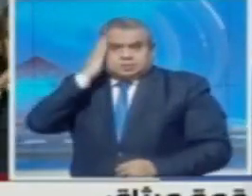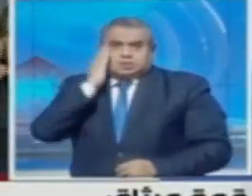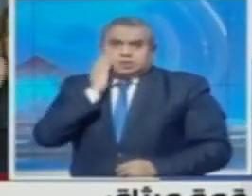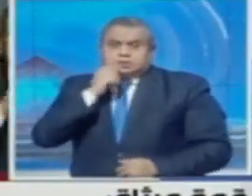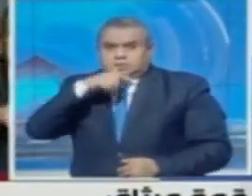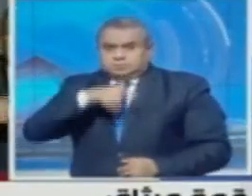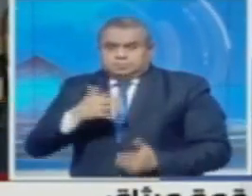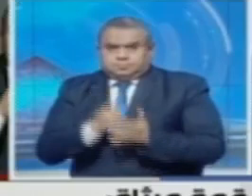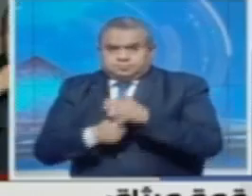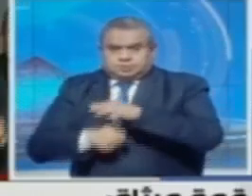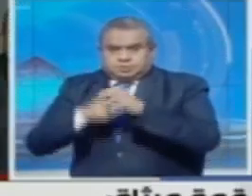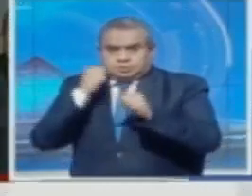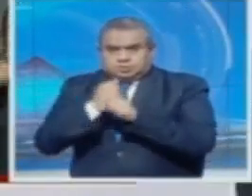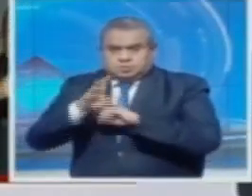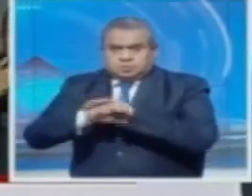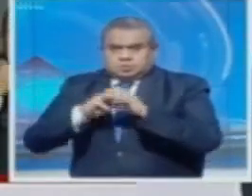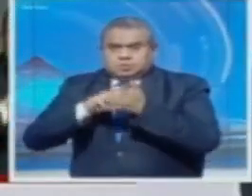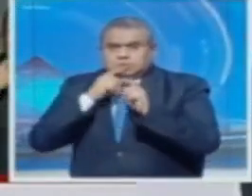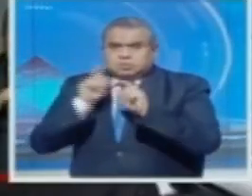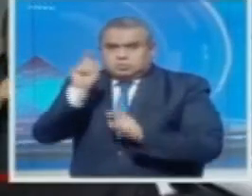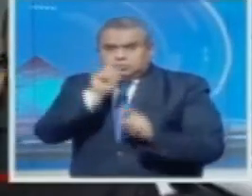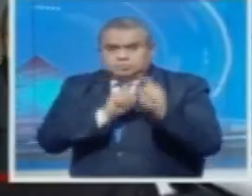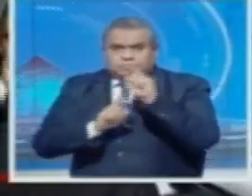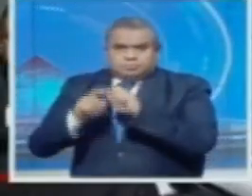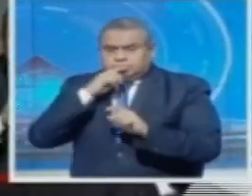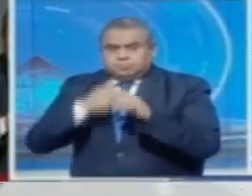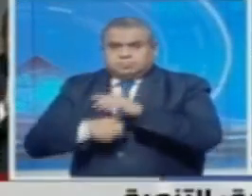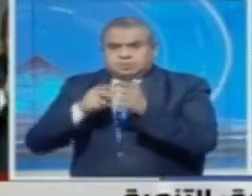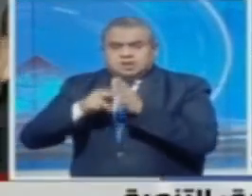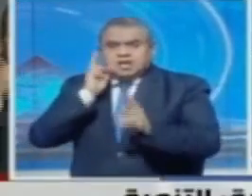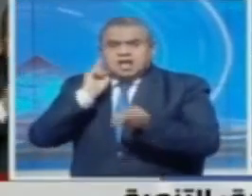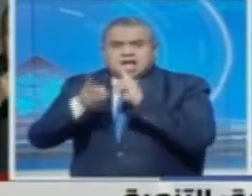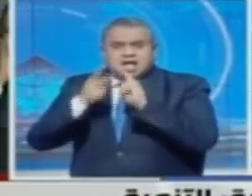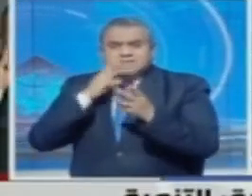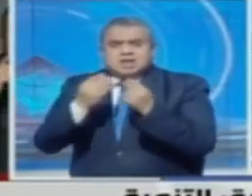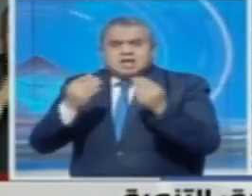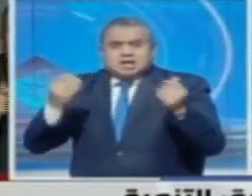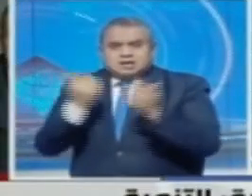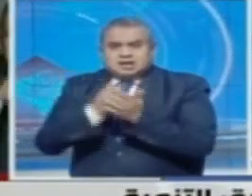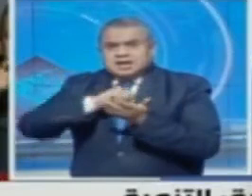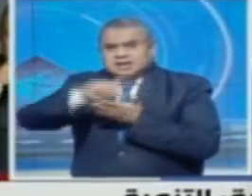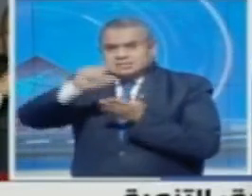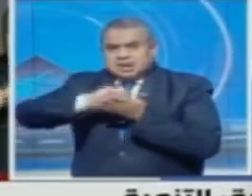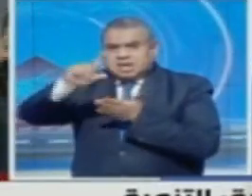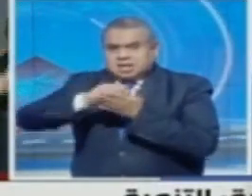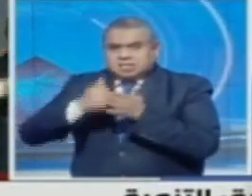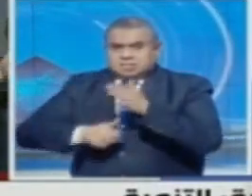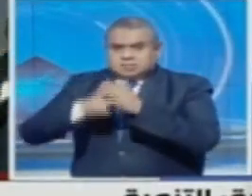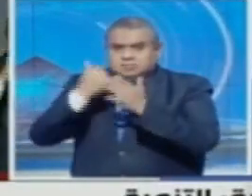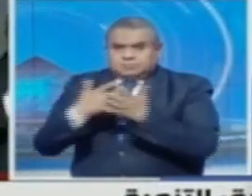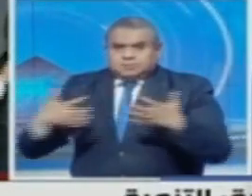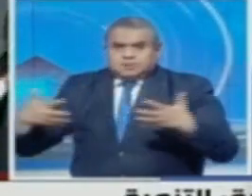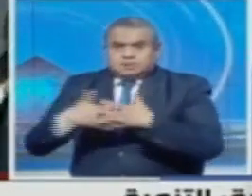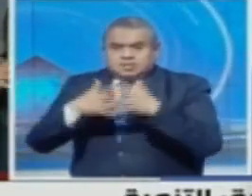التمويل الجديد في دفع المناقشات بمختلف المحافل الدولية من خلال عدد من الرسائل على رأسها ضرورة تكاتف